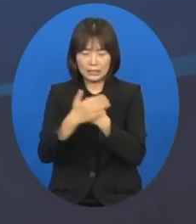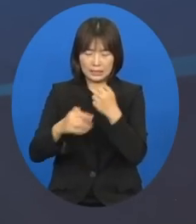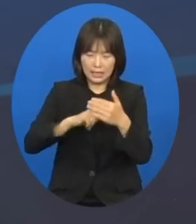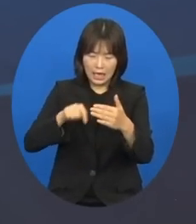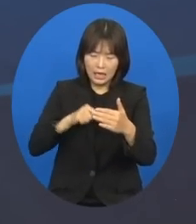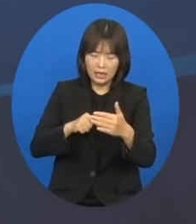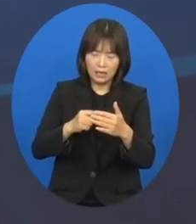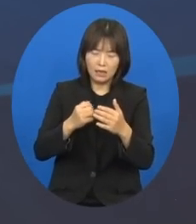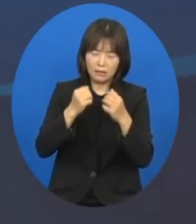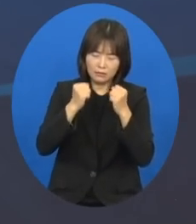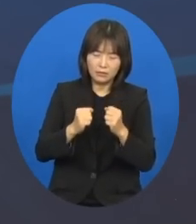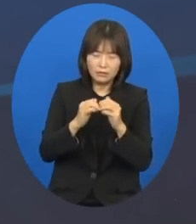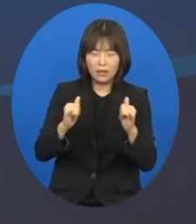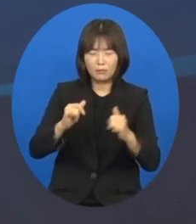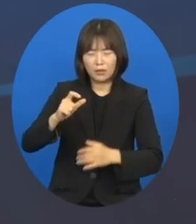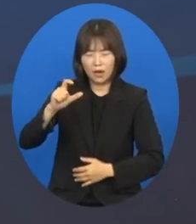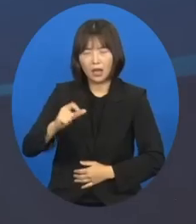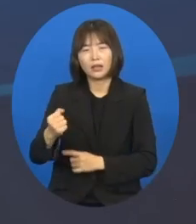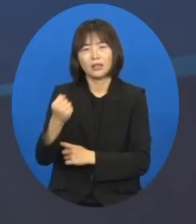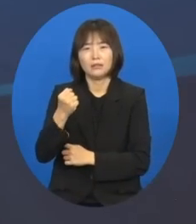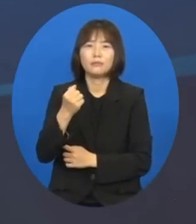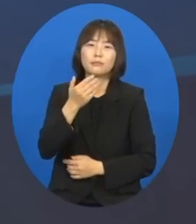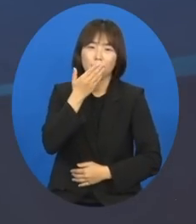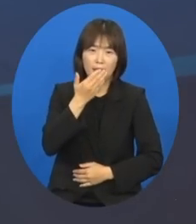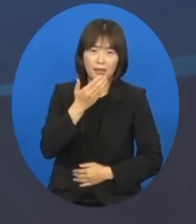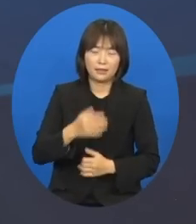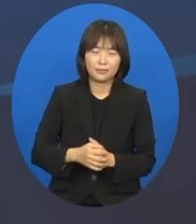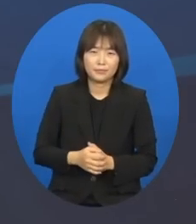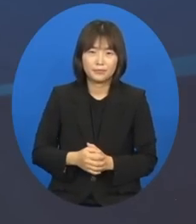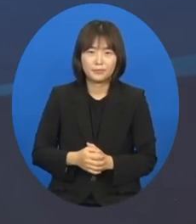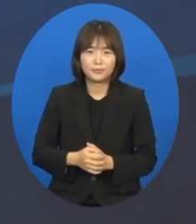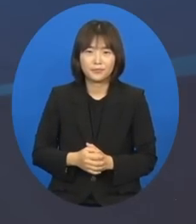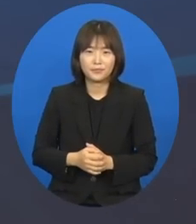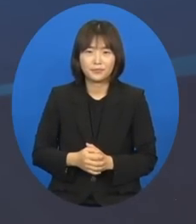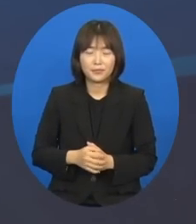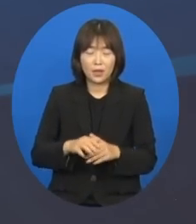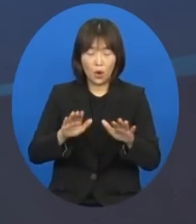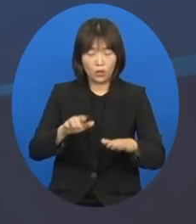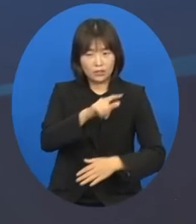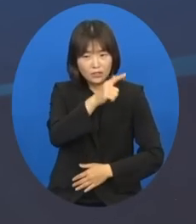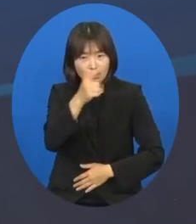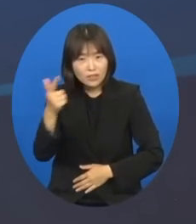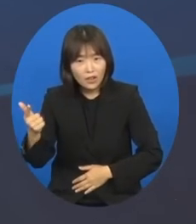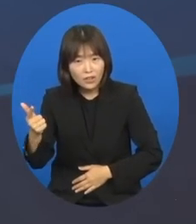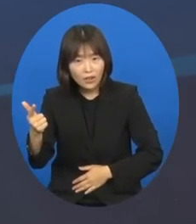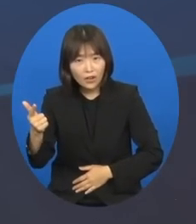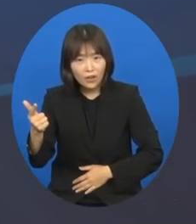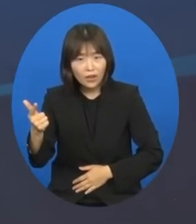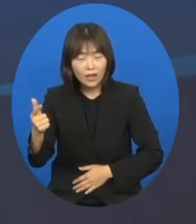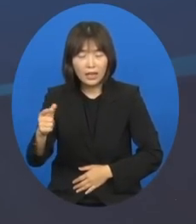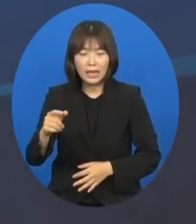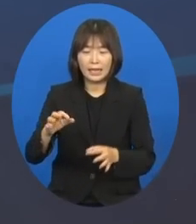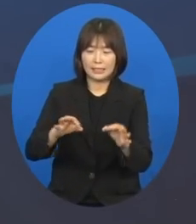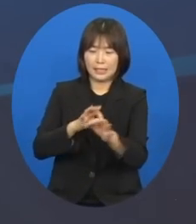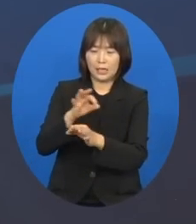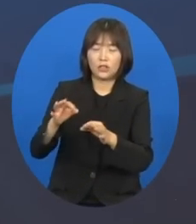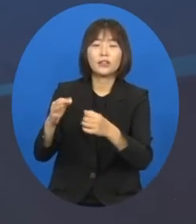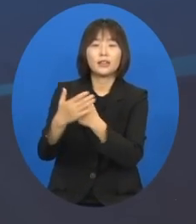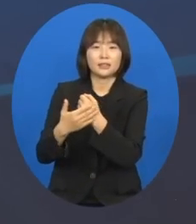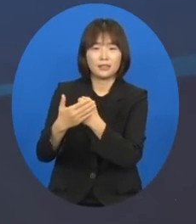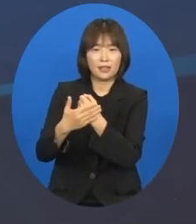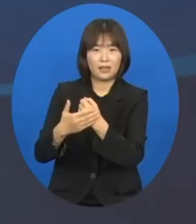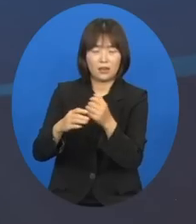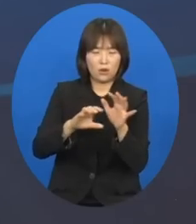강력한 힘을 가지게 되는 겁니다 어떤 면에서도 오늘 저녁이 재정의 은혜 정말 코로나 이후에